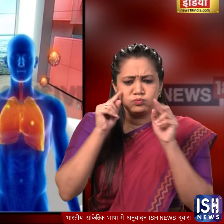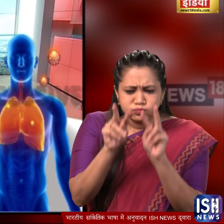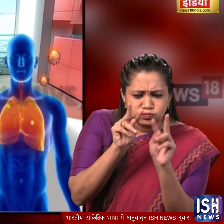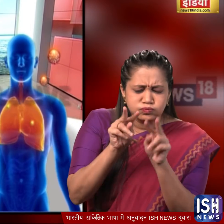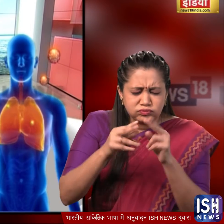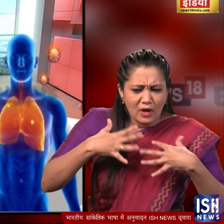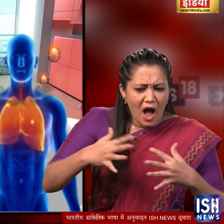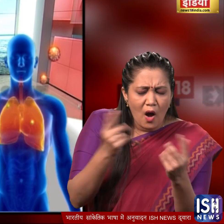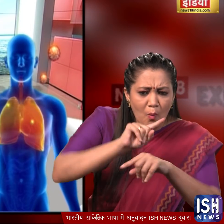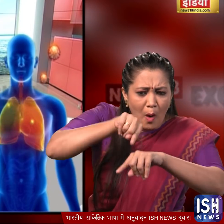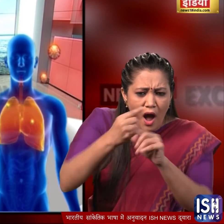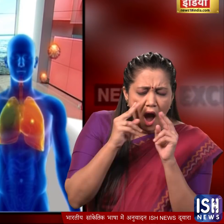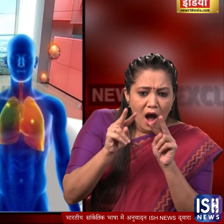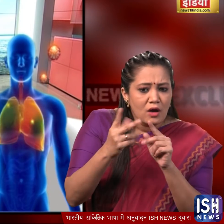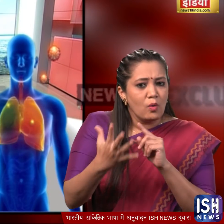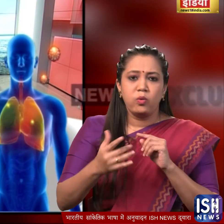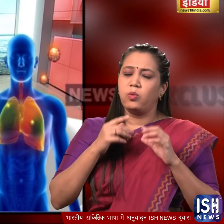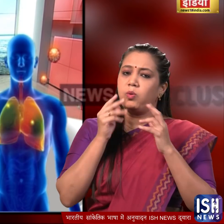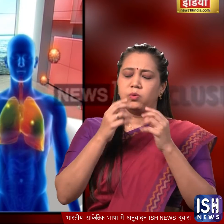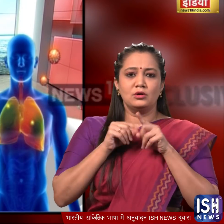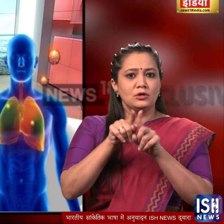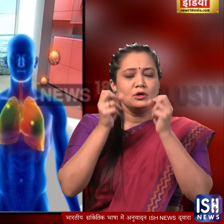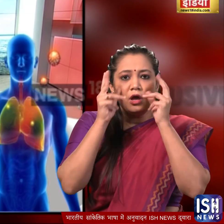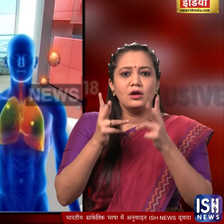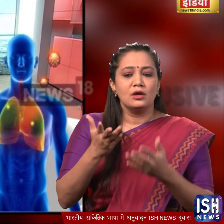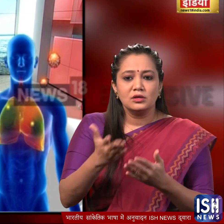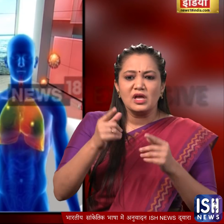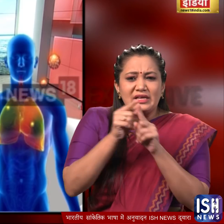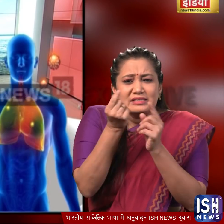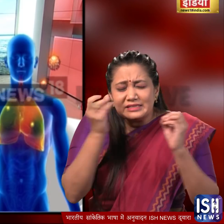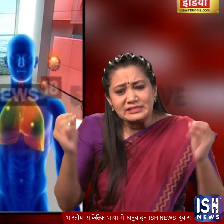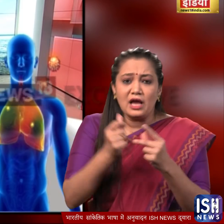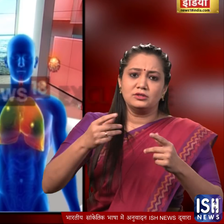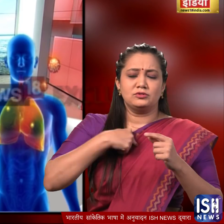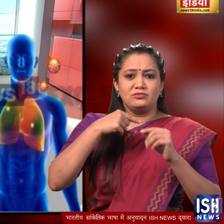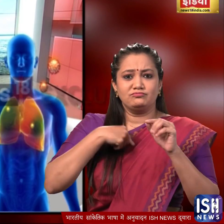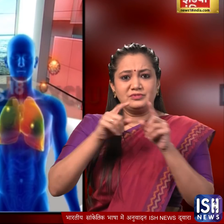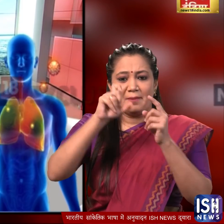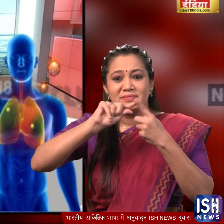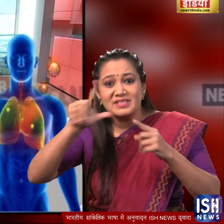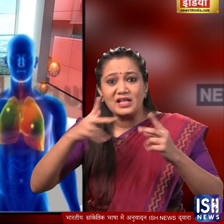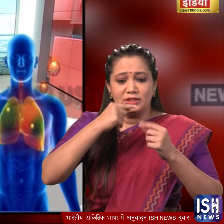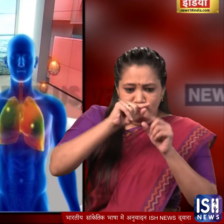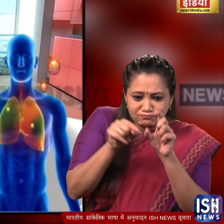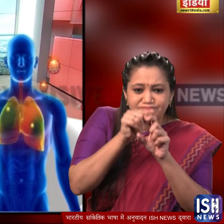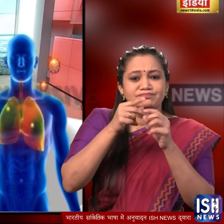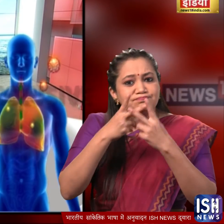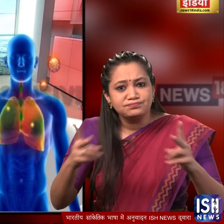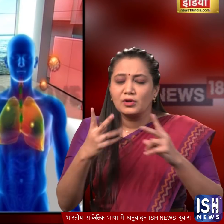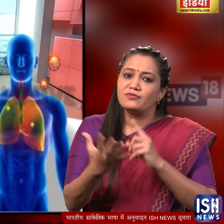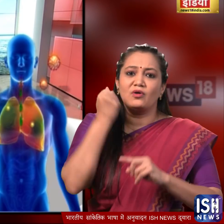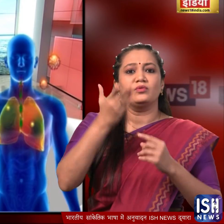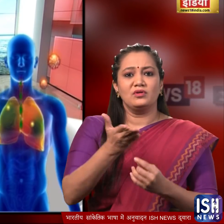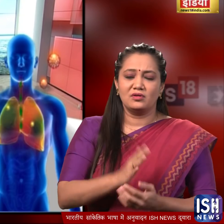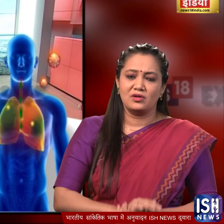की, और ये देखकर वो भी दंग रह गए कि वायरस ने तुरंत ही कोशिकाओं को नुकसान पहुंचाना शुरू कर दिया। इतना ही नहीं, रिसर्च में